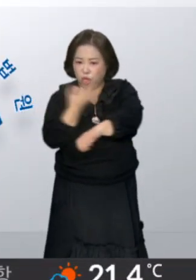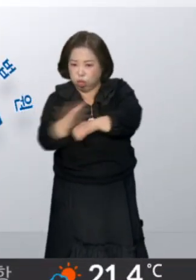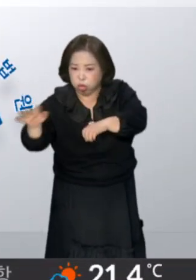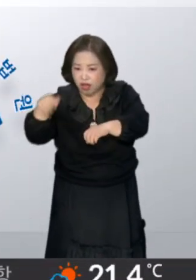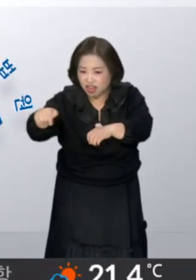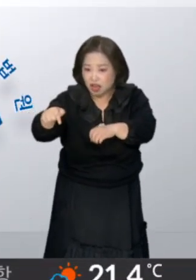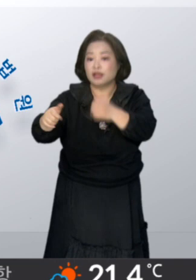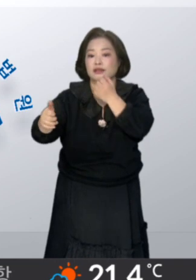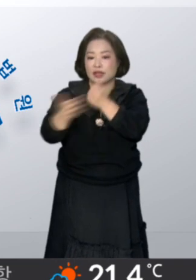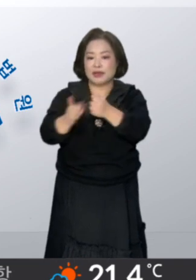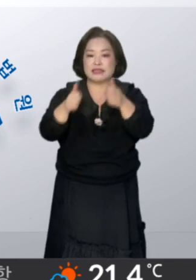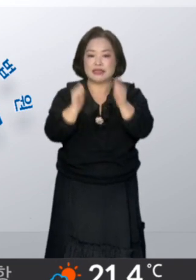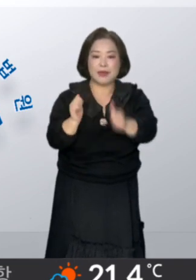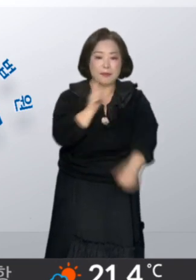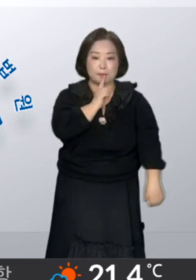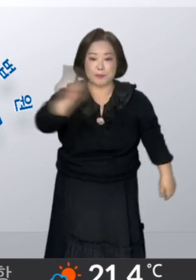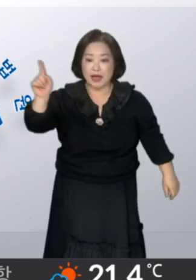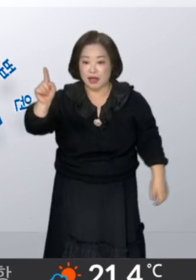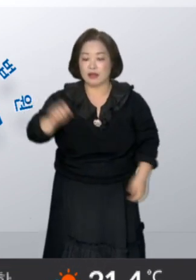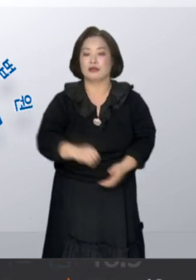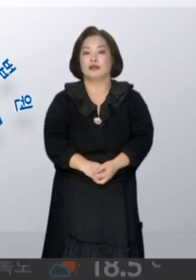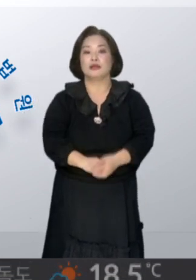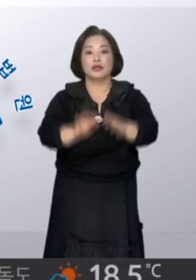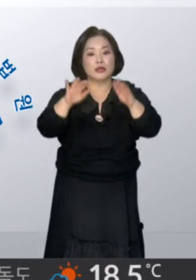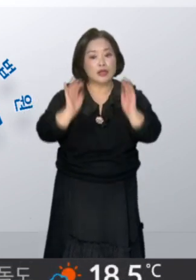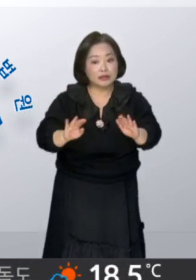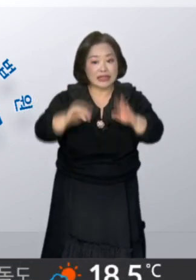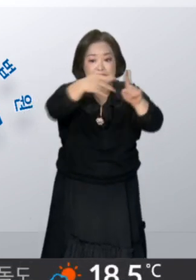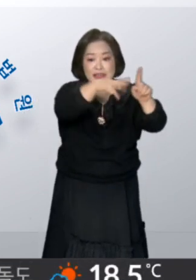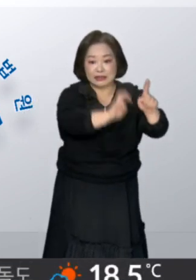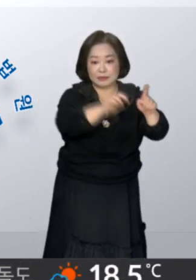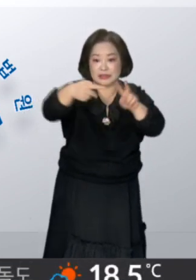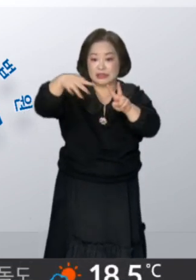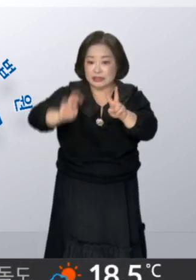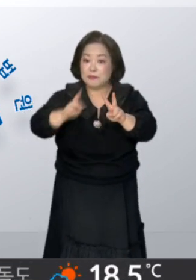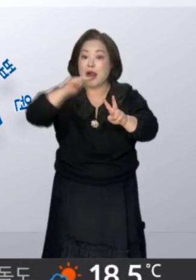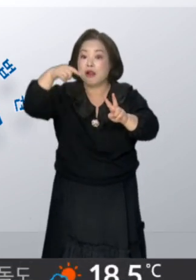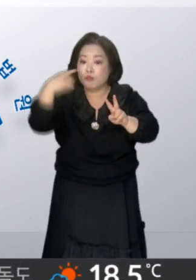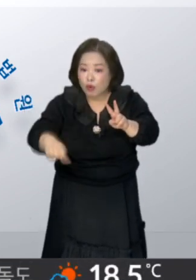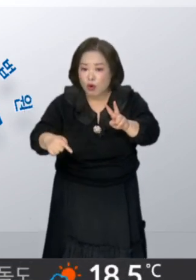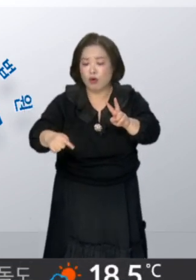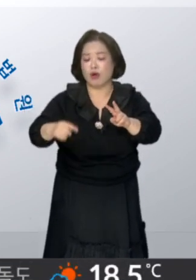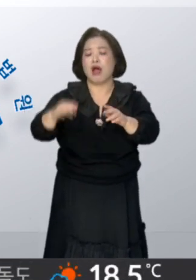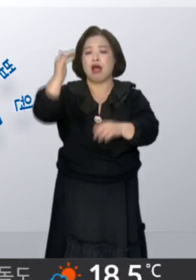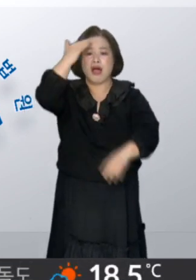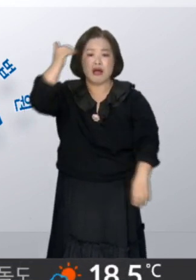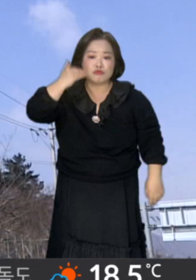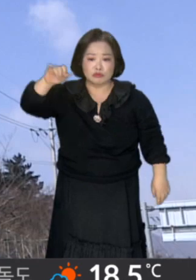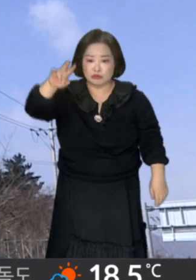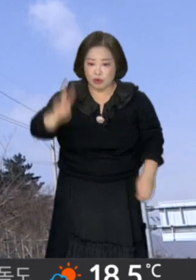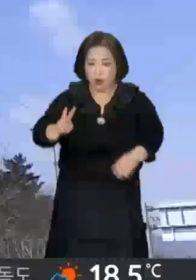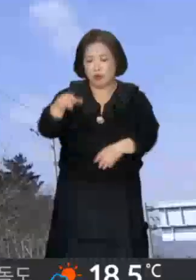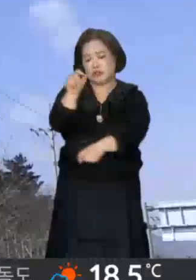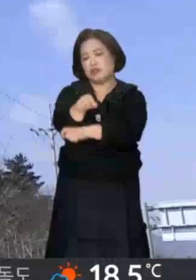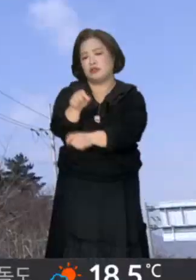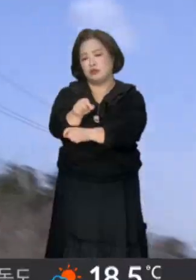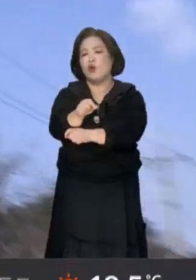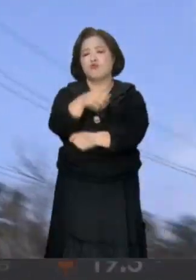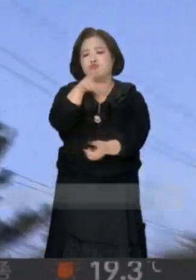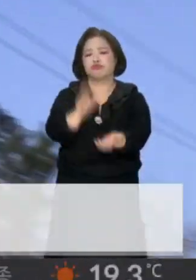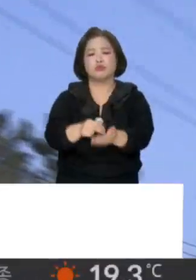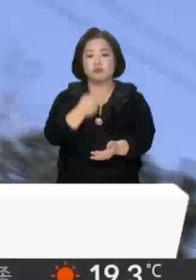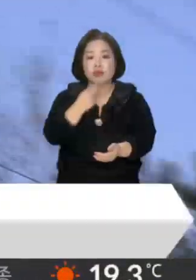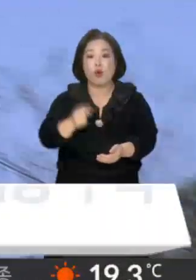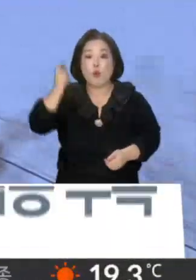벌어진 일이라며 이들을 재판에 넘겼습니다. 하지만 1심과 2심에서 모두 무죄가 선고됐습니다. 1, 2심